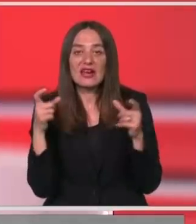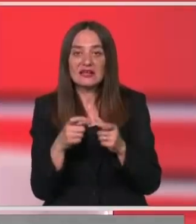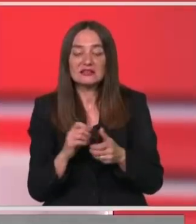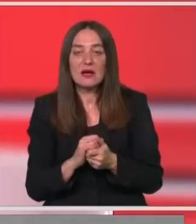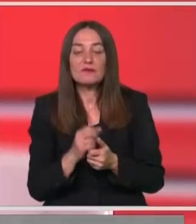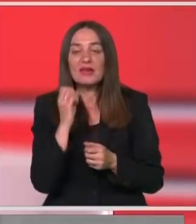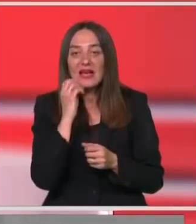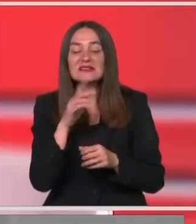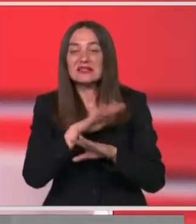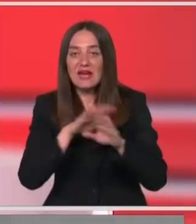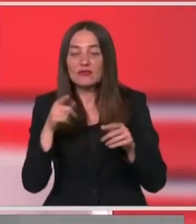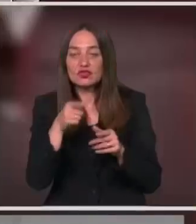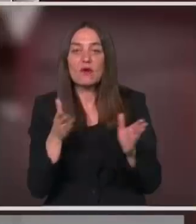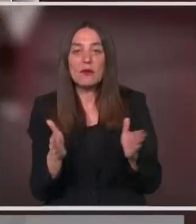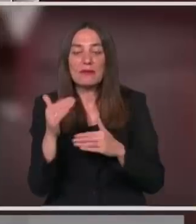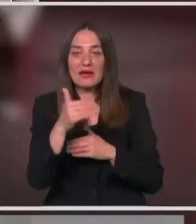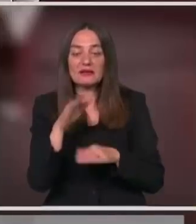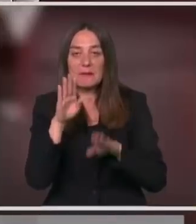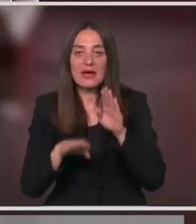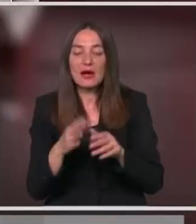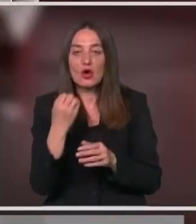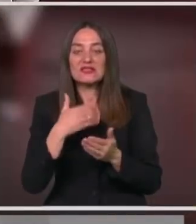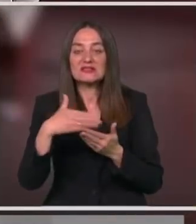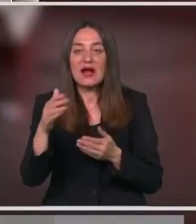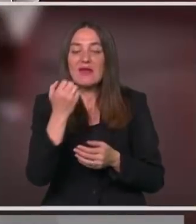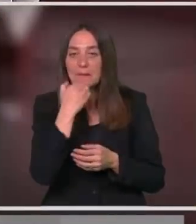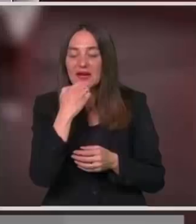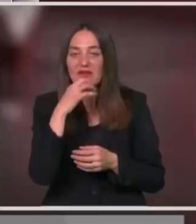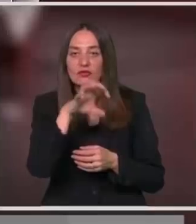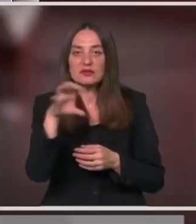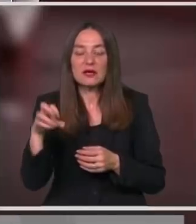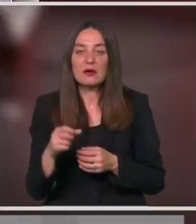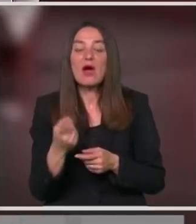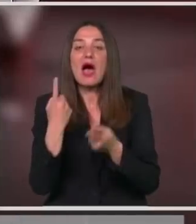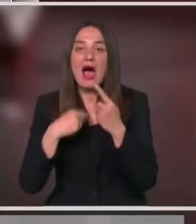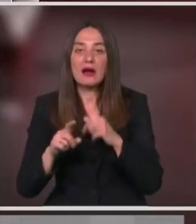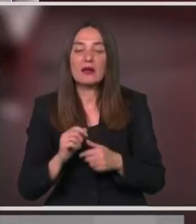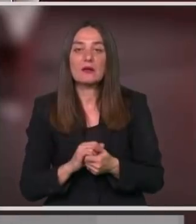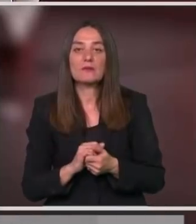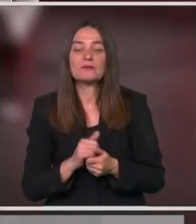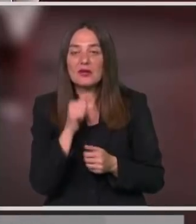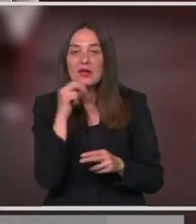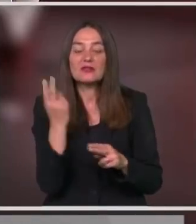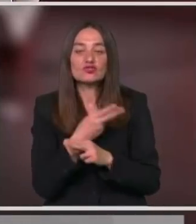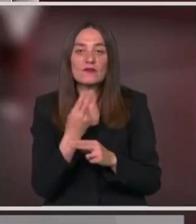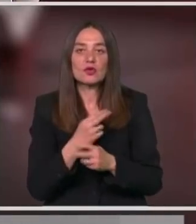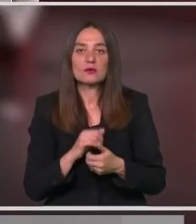i kad se završi sa ovim paketom mera od strane privatnog sektora, ali i